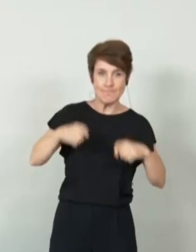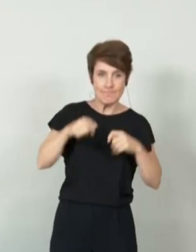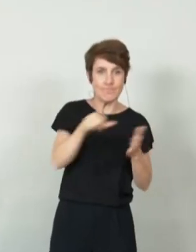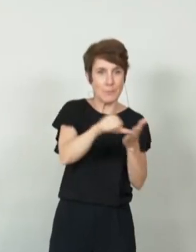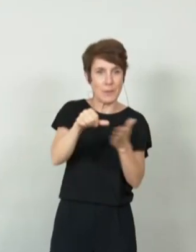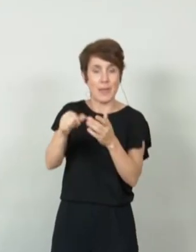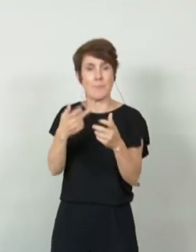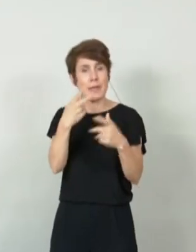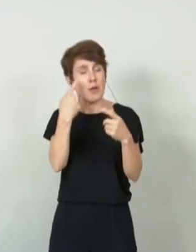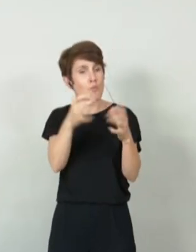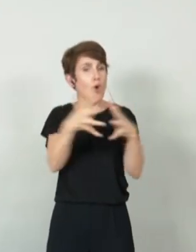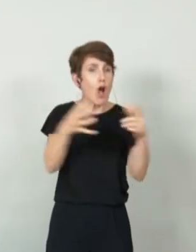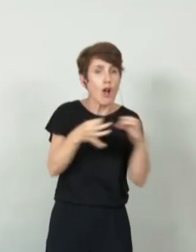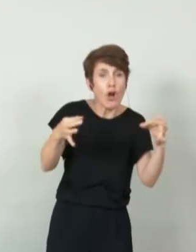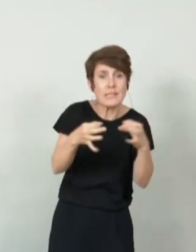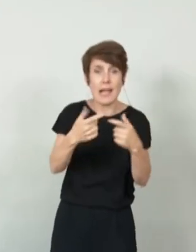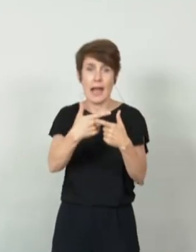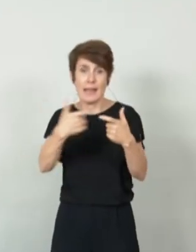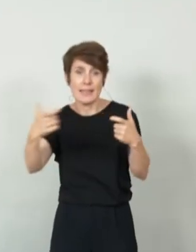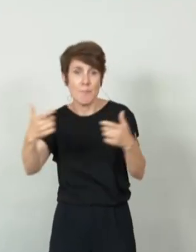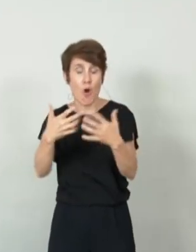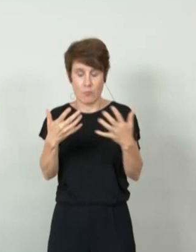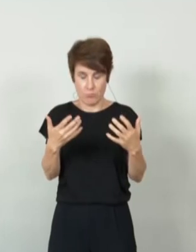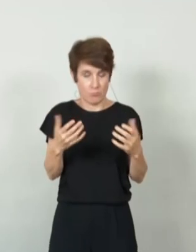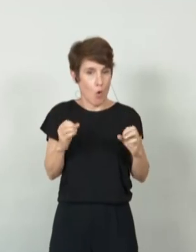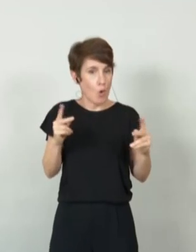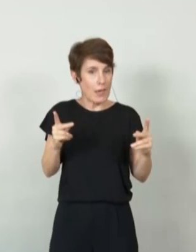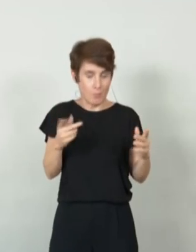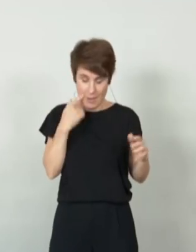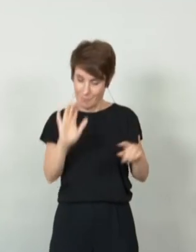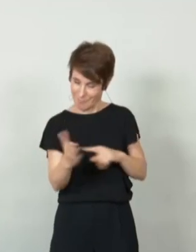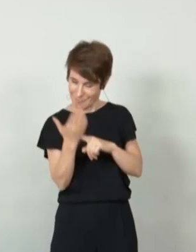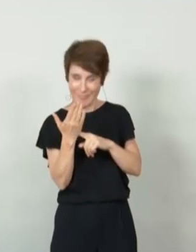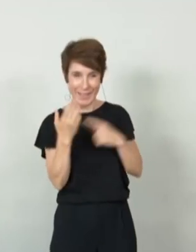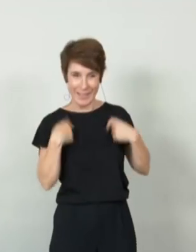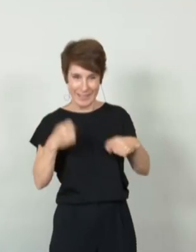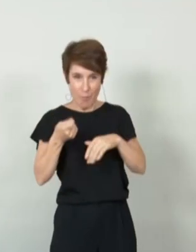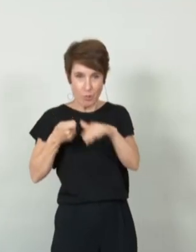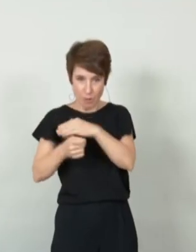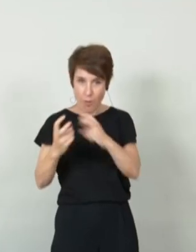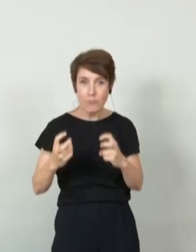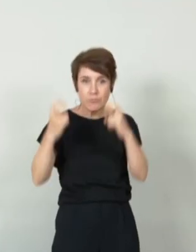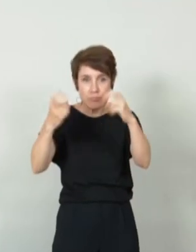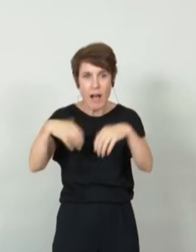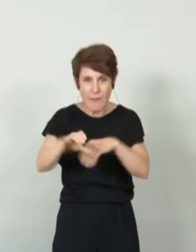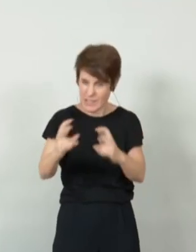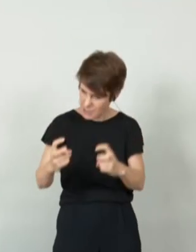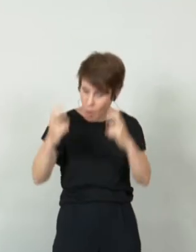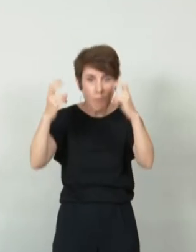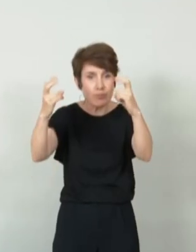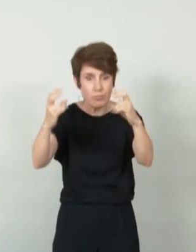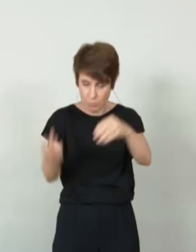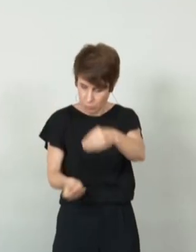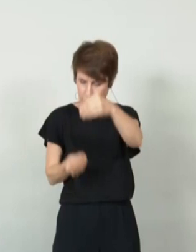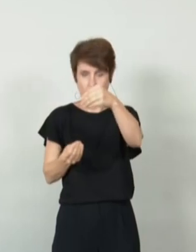structurants et ses services structurants ça devrait se voir dans les ratios vous devrez être bien meilleur dans les investissements d'une part et dans